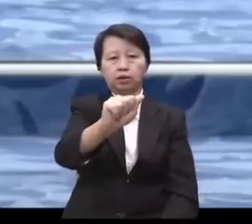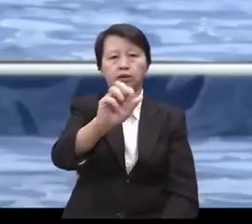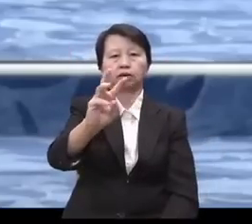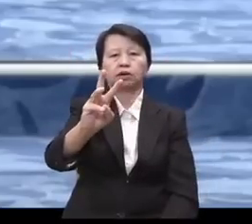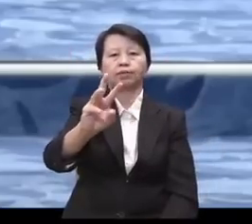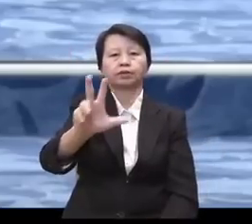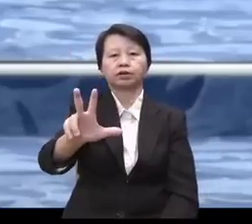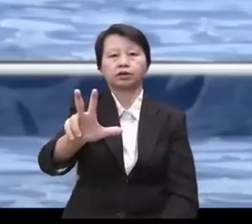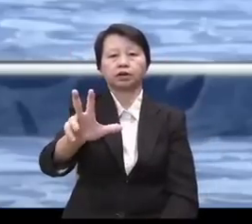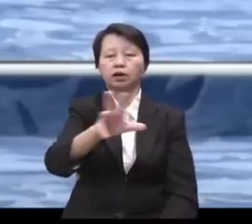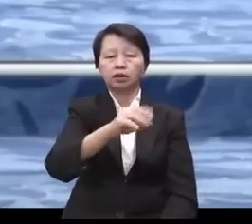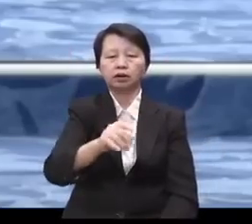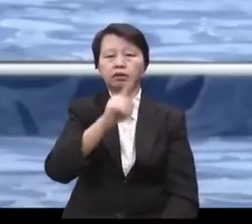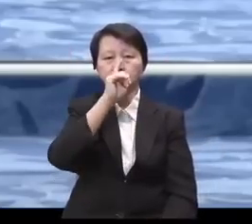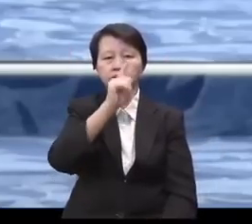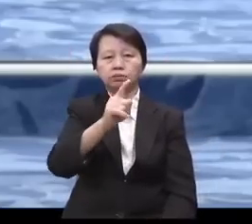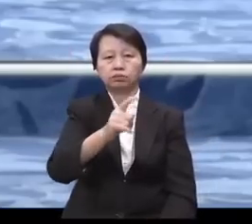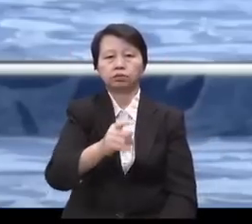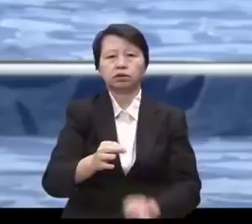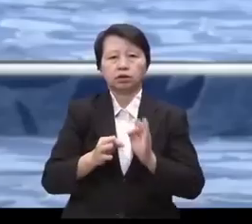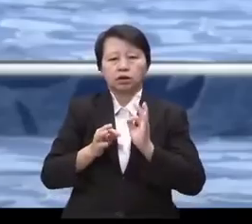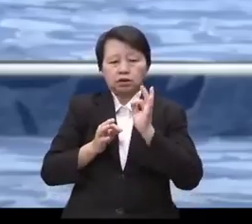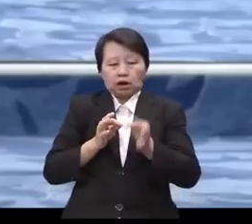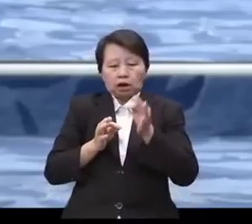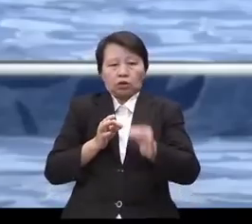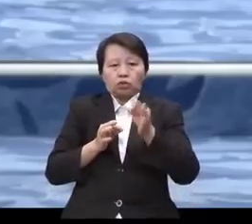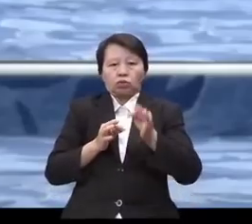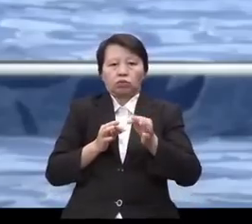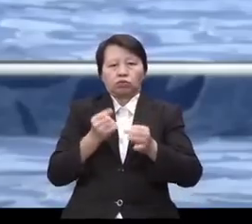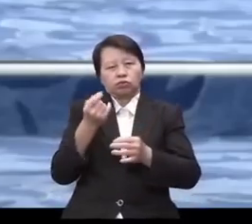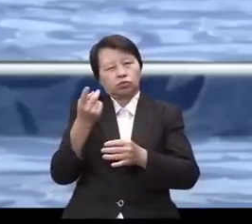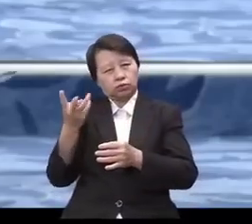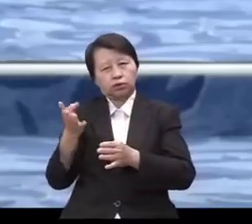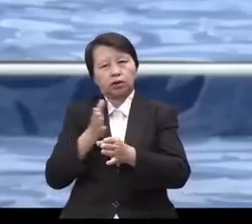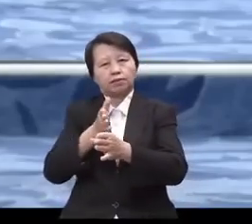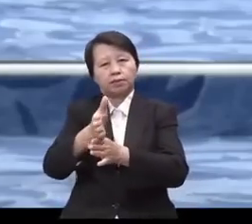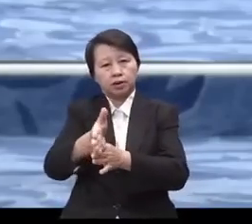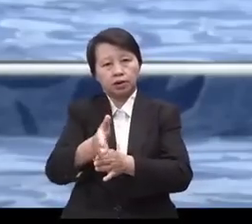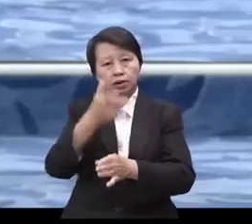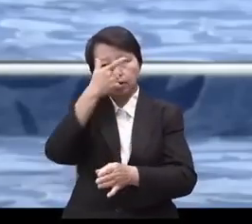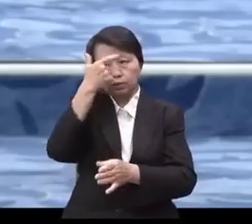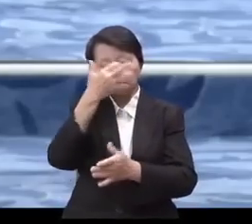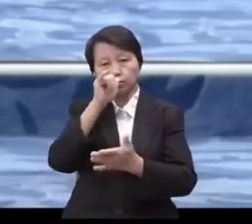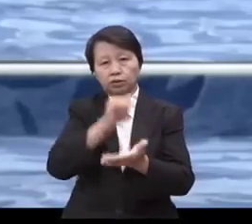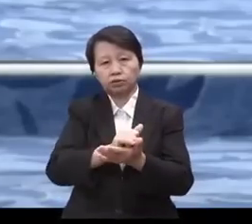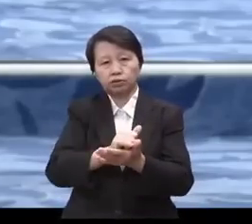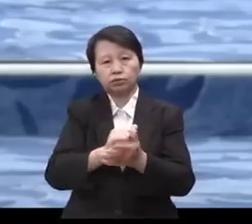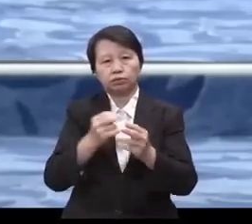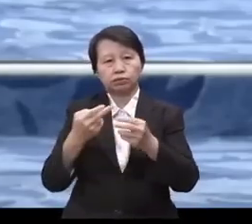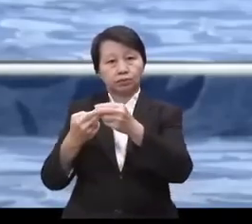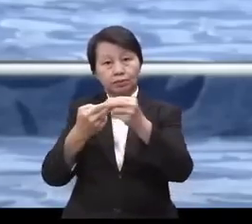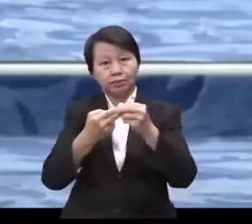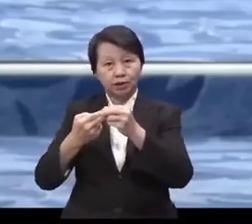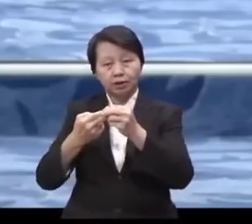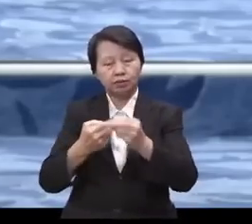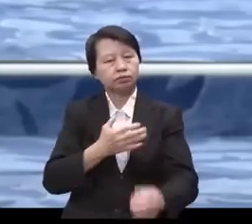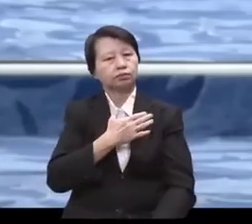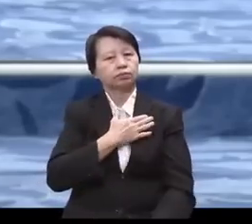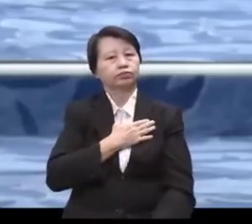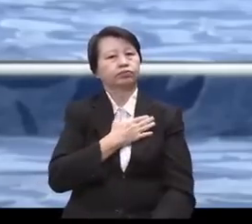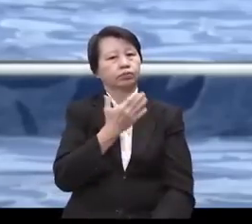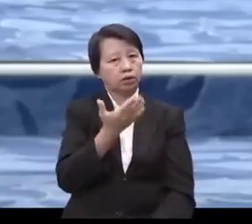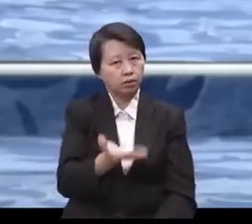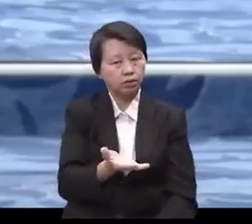dan memang yang agak tertangguh dalam beberapa bidang. Sebab itu kerajaan perpaduan komited